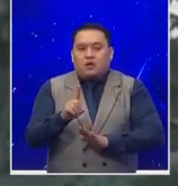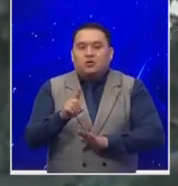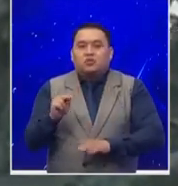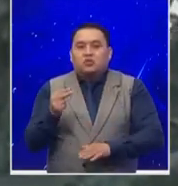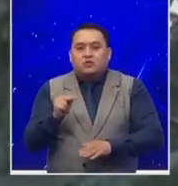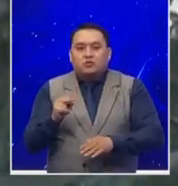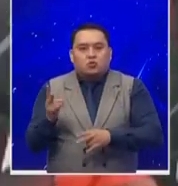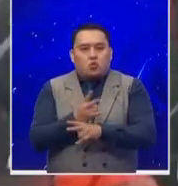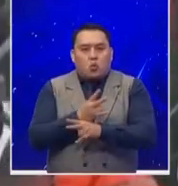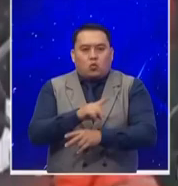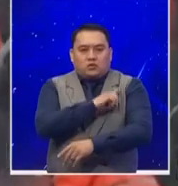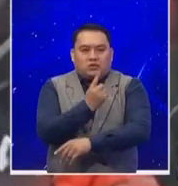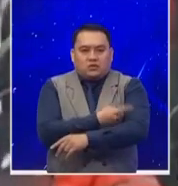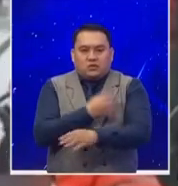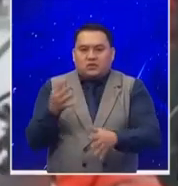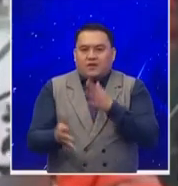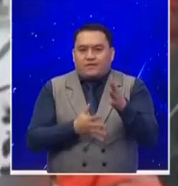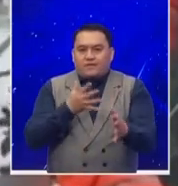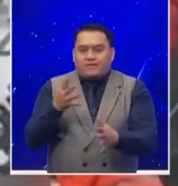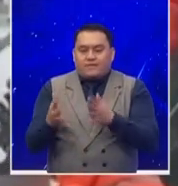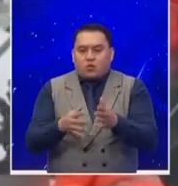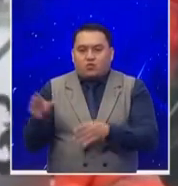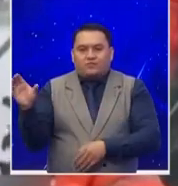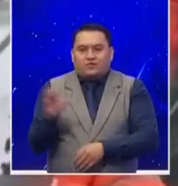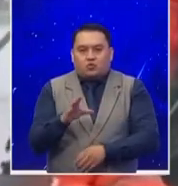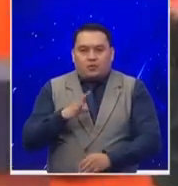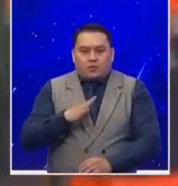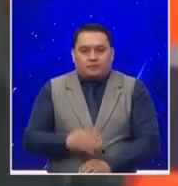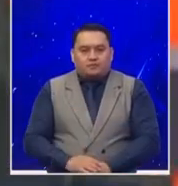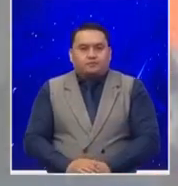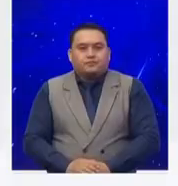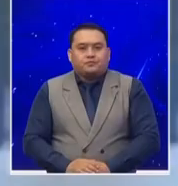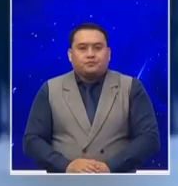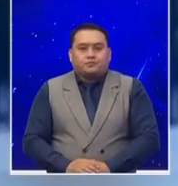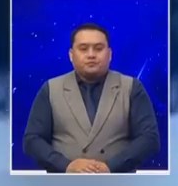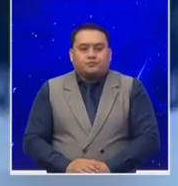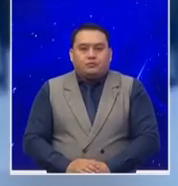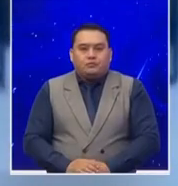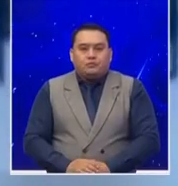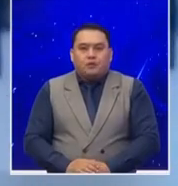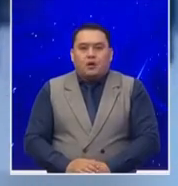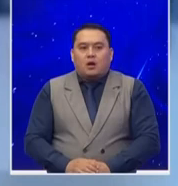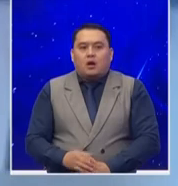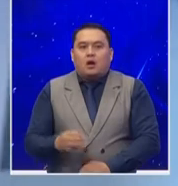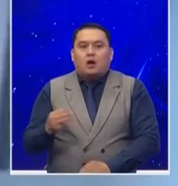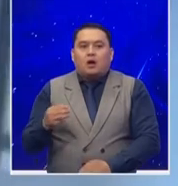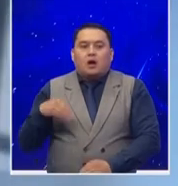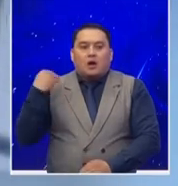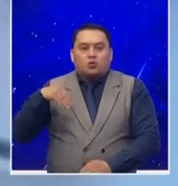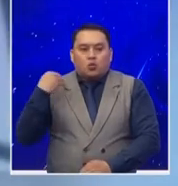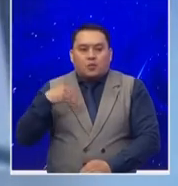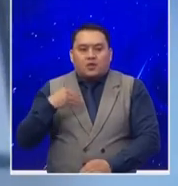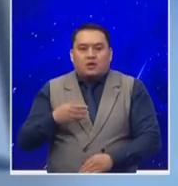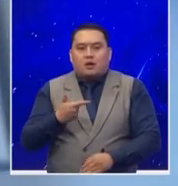күні түнде Ақтау қаласында желдің екпіні 15-20 метр секундқа жеткен. Ақтөбеде ішінде көлік тұрған гараж өртенді.